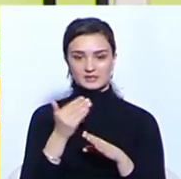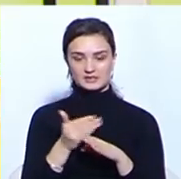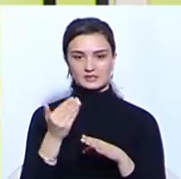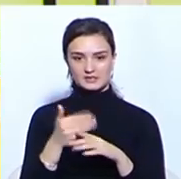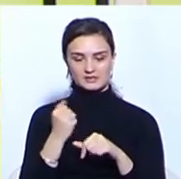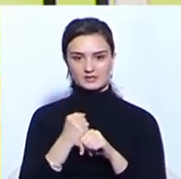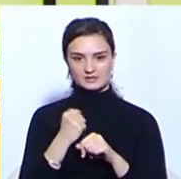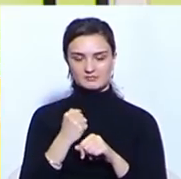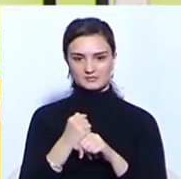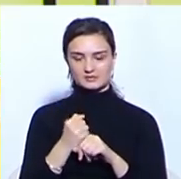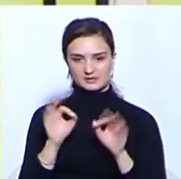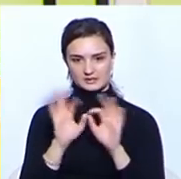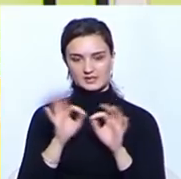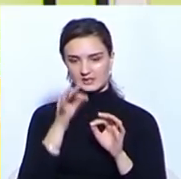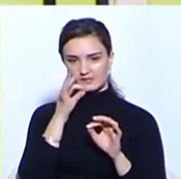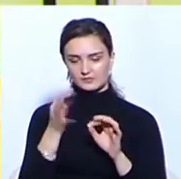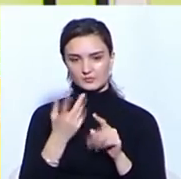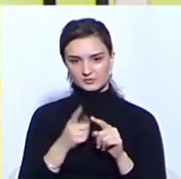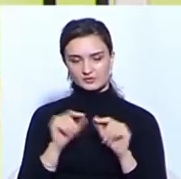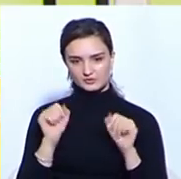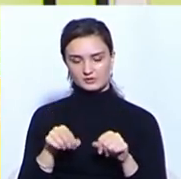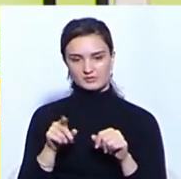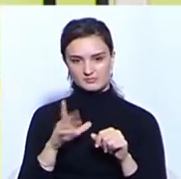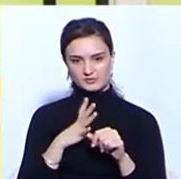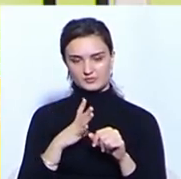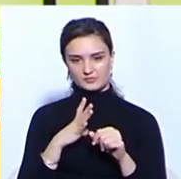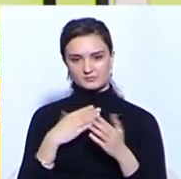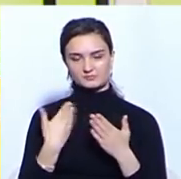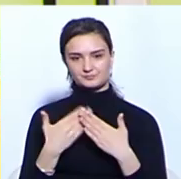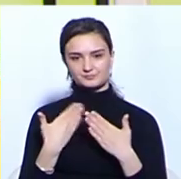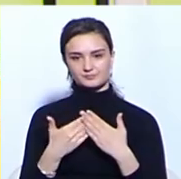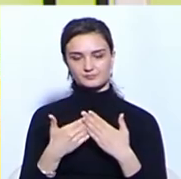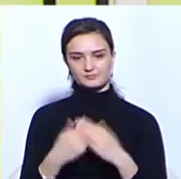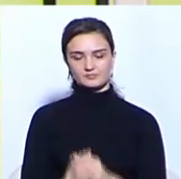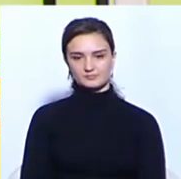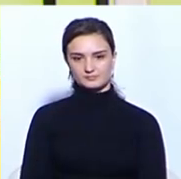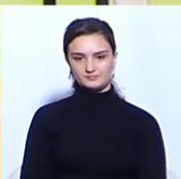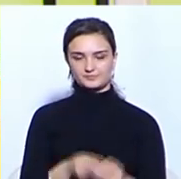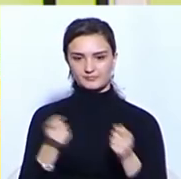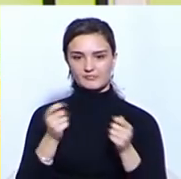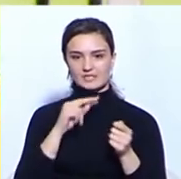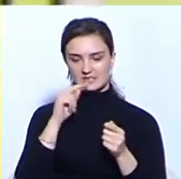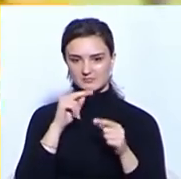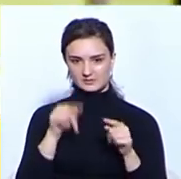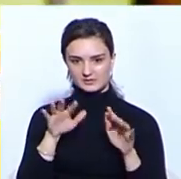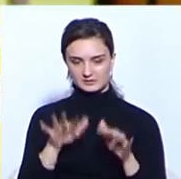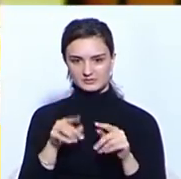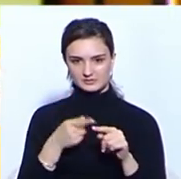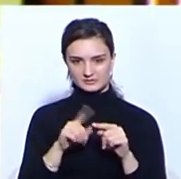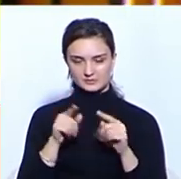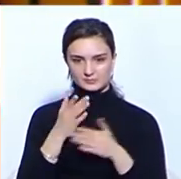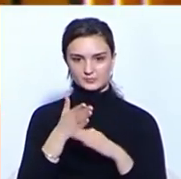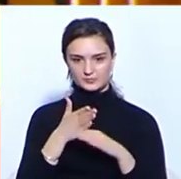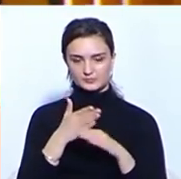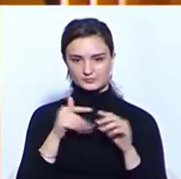იმ ნაღმებს, გაგახსენებთ, რომელიც შეიძლება აგვიფეთქდეს. მაგალითად, სიფრთხილის ზონაში აქ ჩვენთან მოხდა